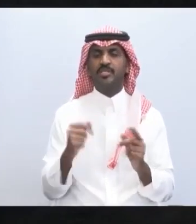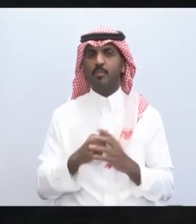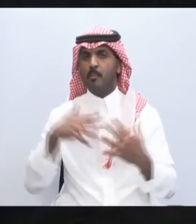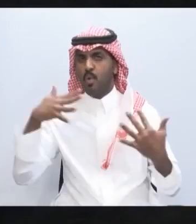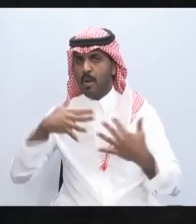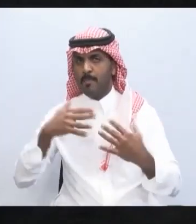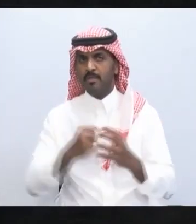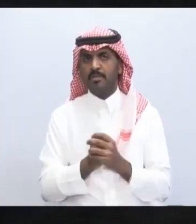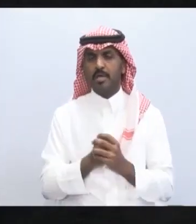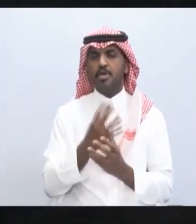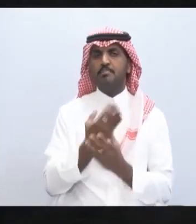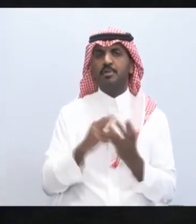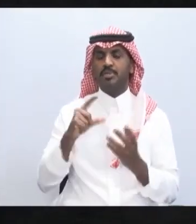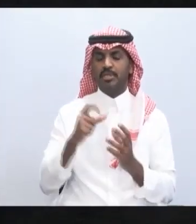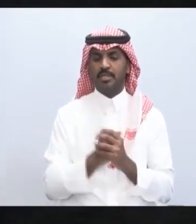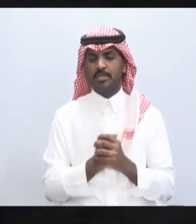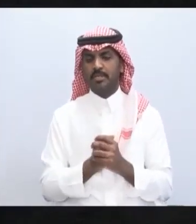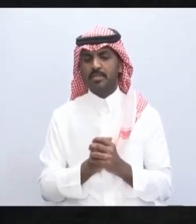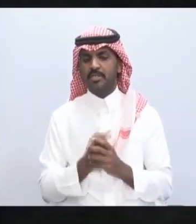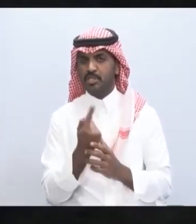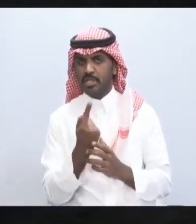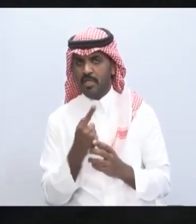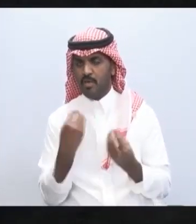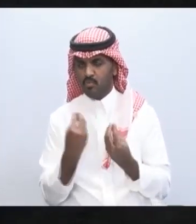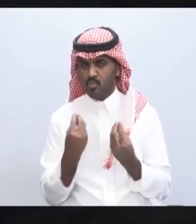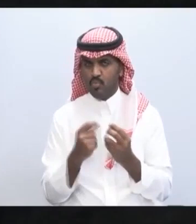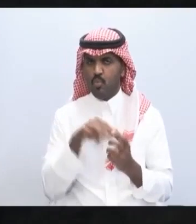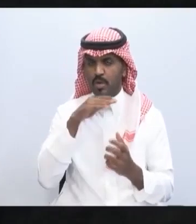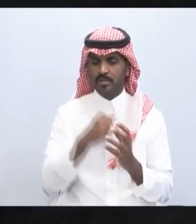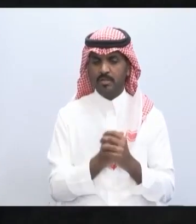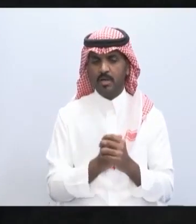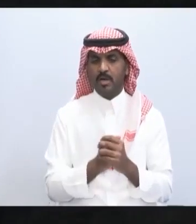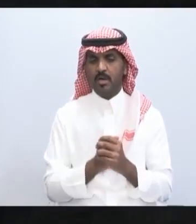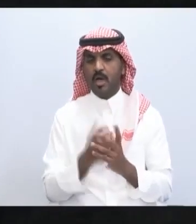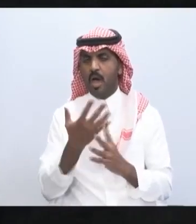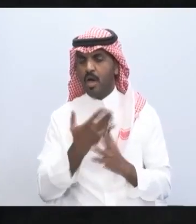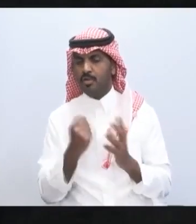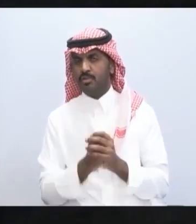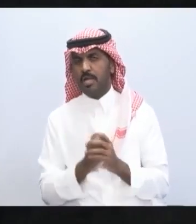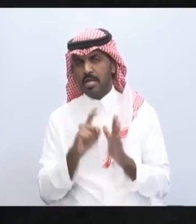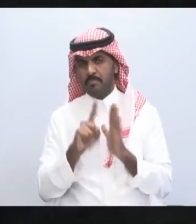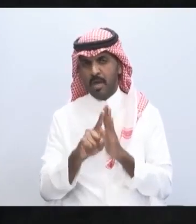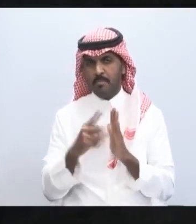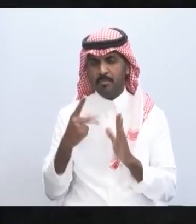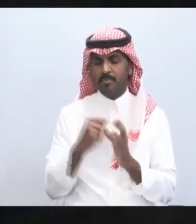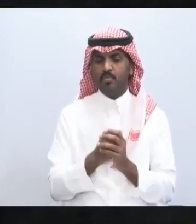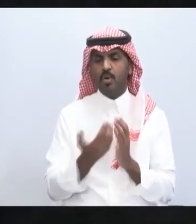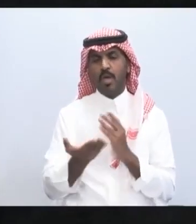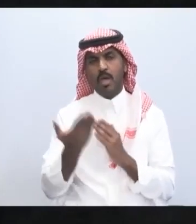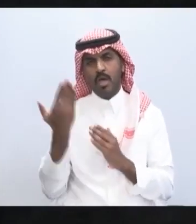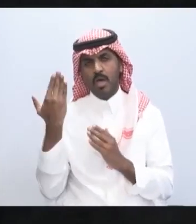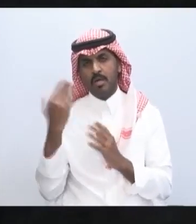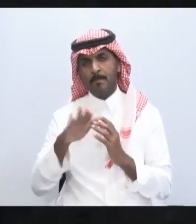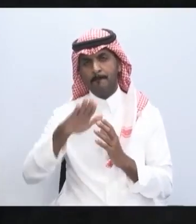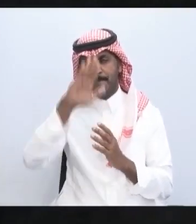الرشيد حيث استاذن والده خرج معهم الامام عبد الرحمن بن فيصل وكان الملك عبد العزيز